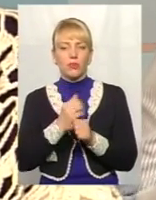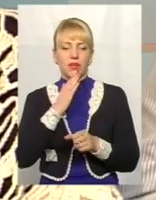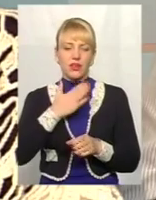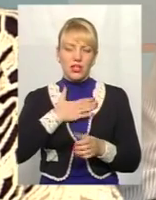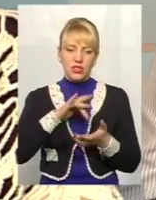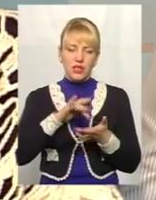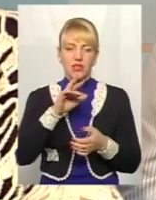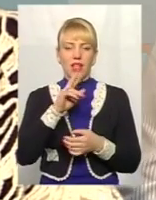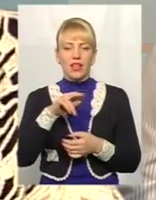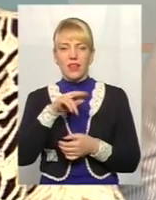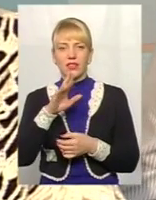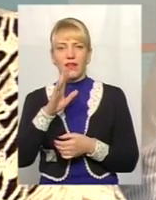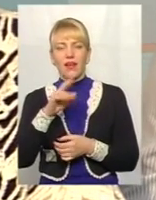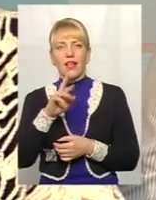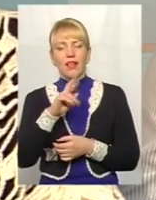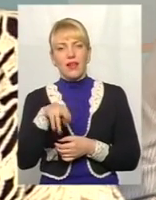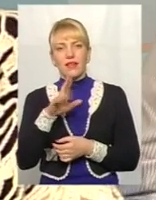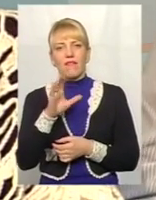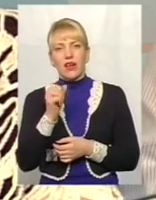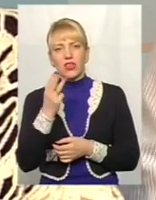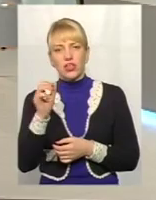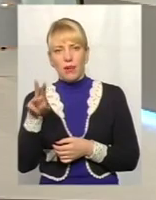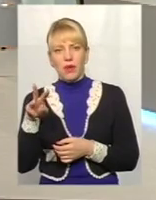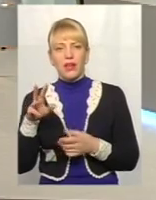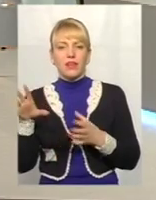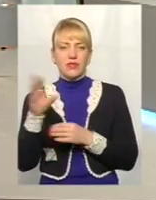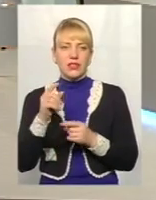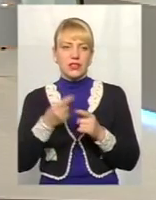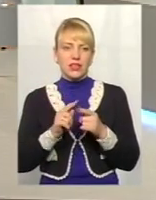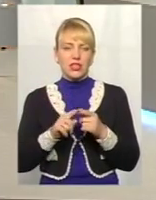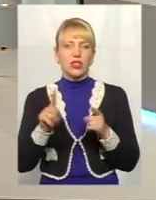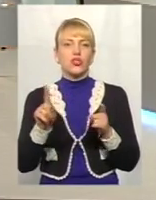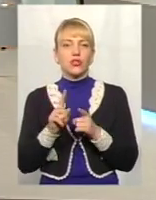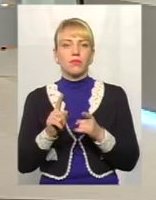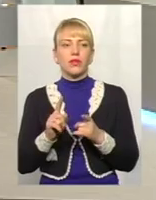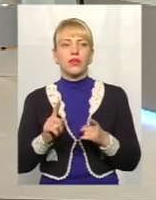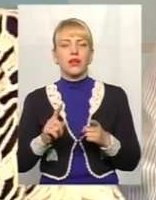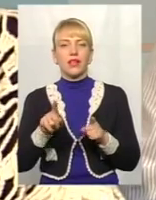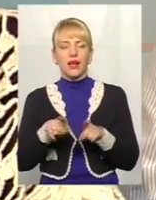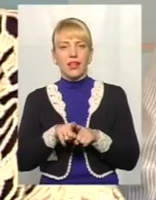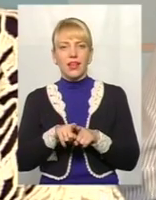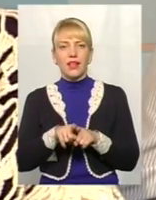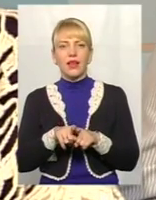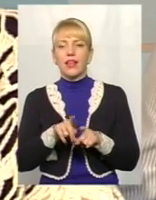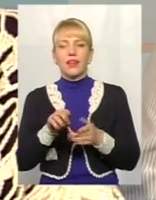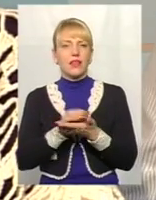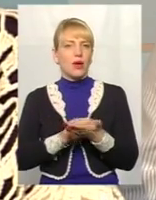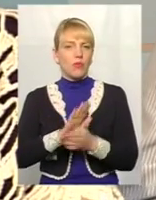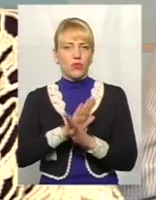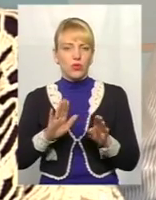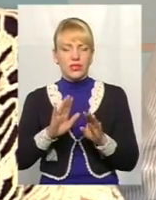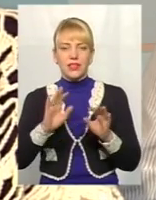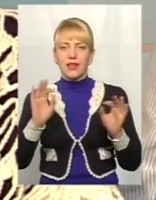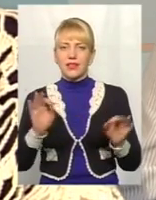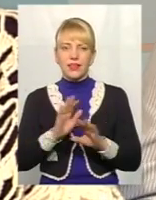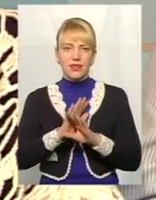Вашем, та й взагалі всі дослідники Голокосту, до яких ми себе зачисляємо, це те, аби таке явище, як Голокост, не повторилося ніде, ні